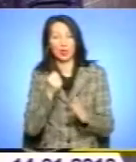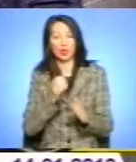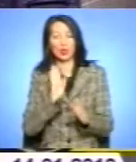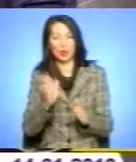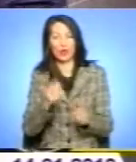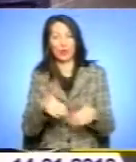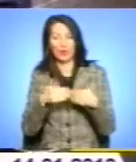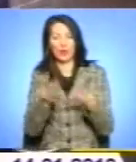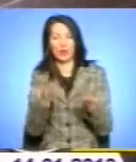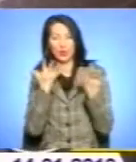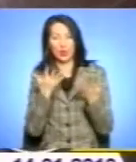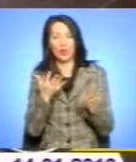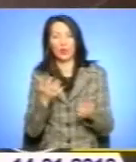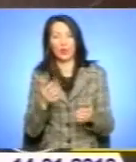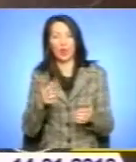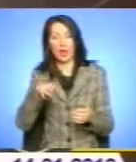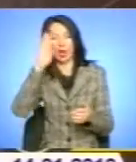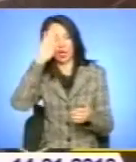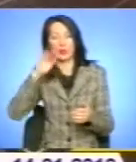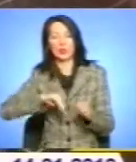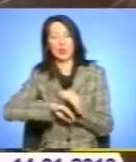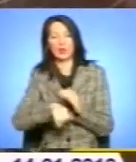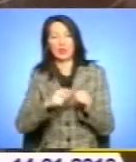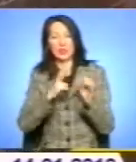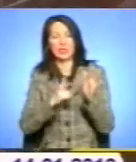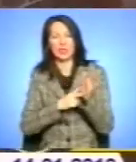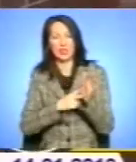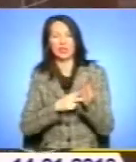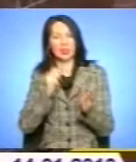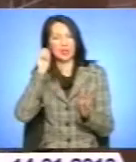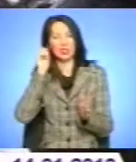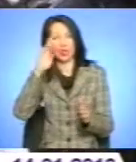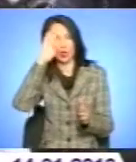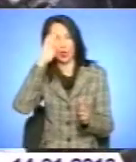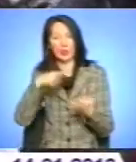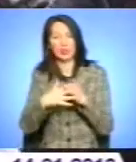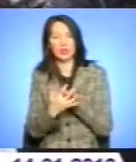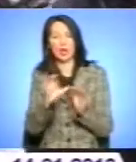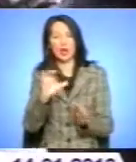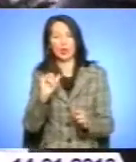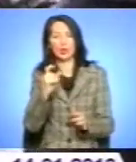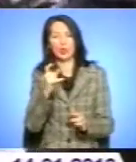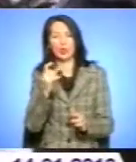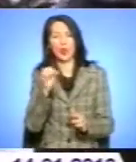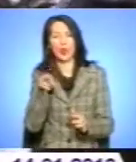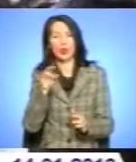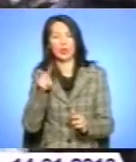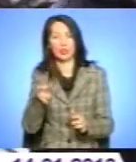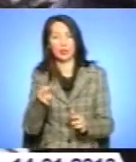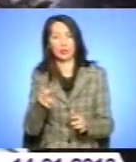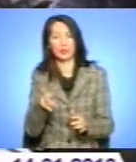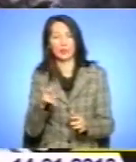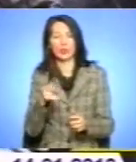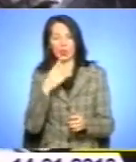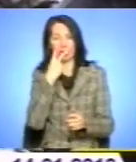Конокрадом виявився 17-річний мешканець села Суходіл, цього ж таки Гусятинського району. На Городниці, отак, в Кирницьках на переїзді